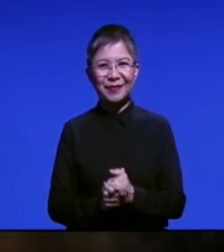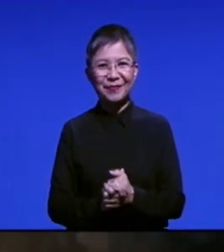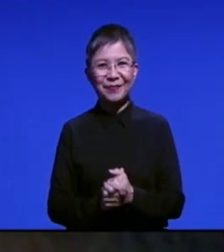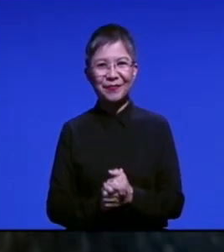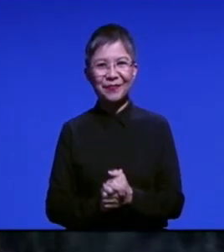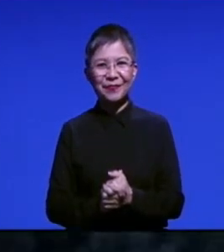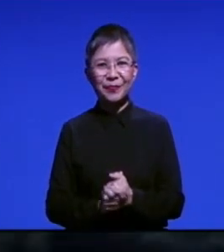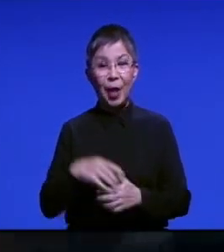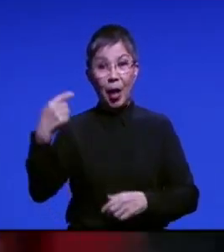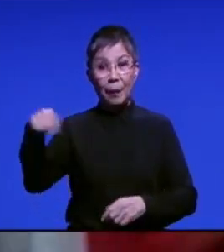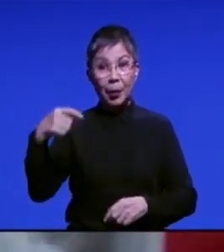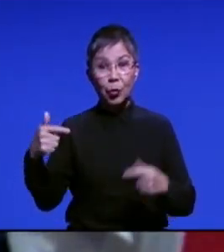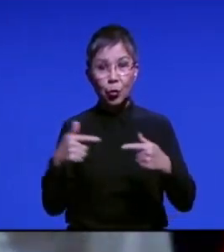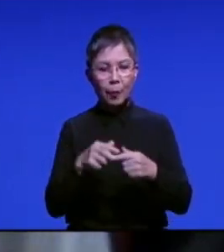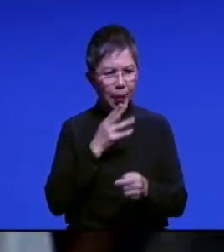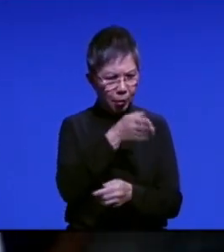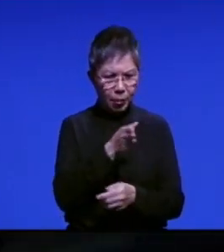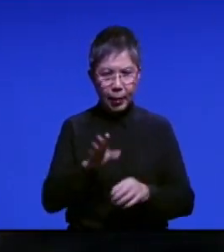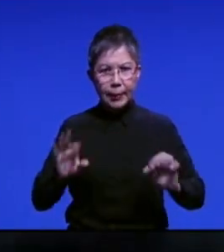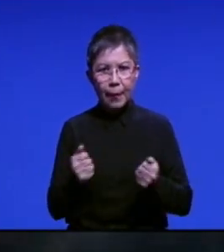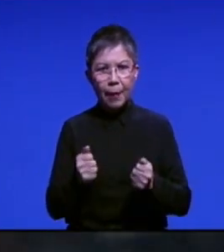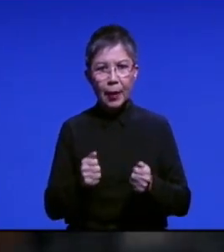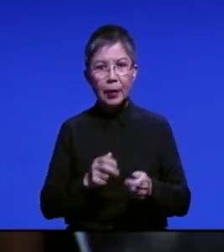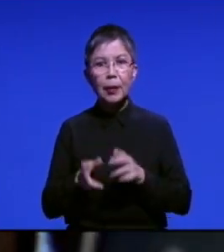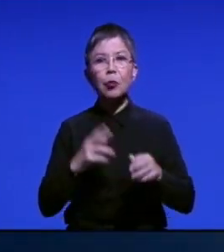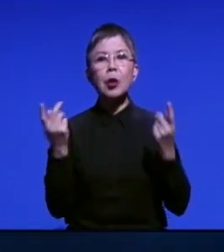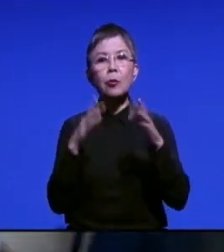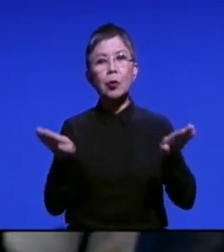Menhub juga sekaligus meninjau kesiapan angkutan libur Natal dan Tahun Baru.